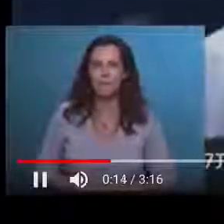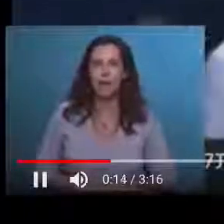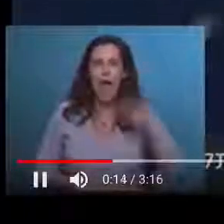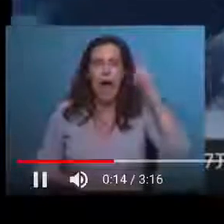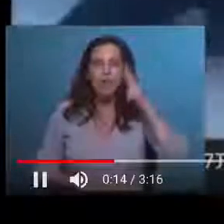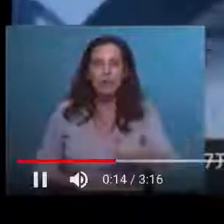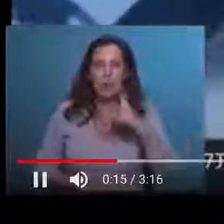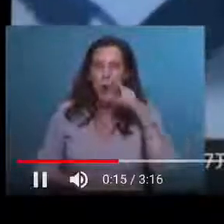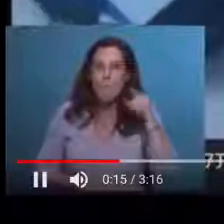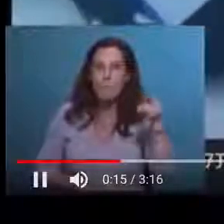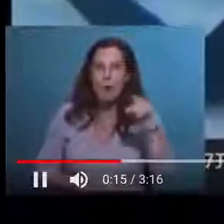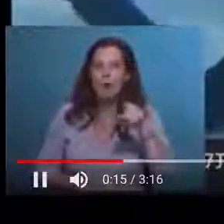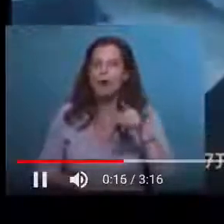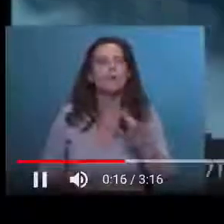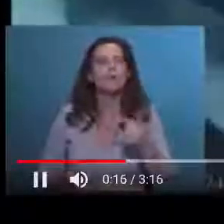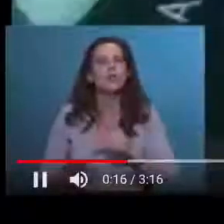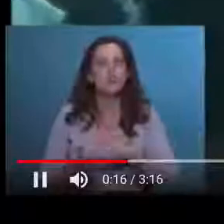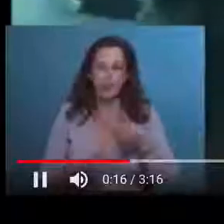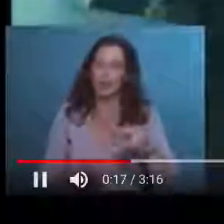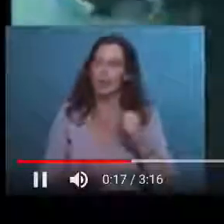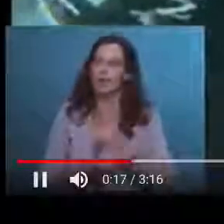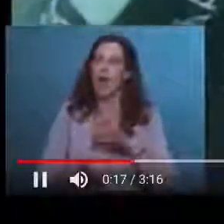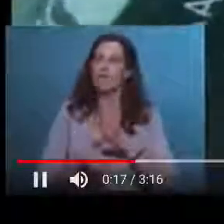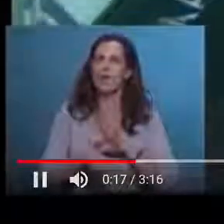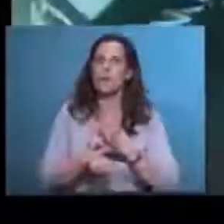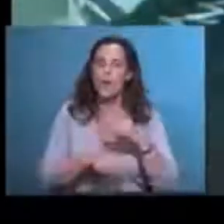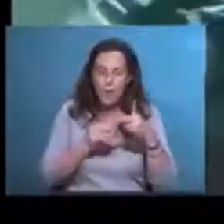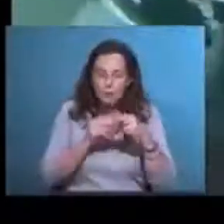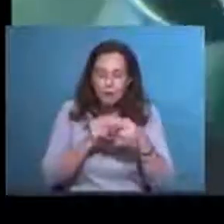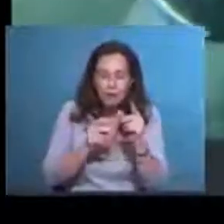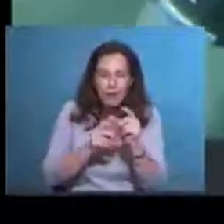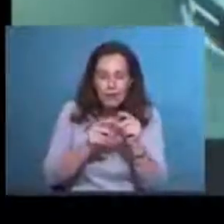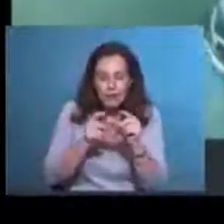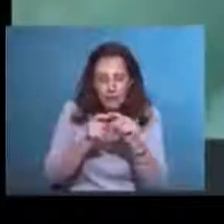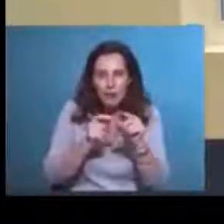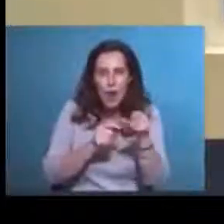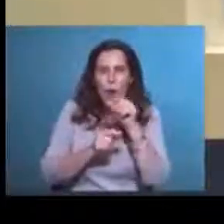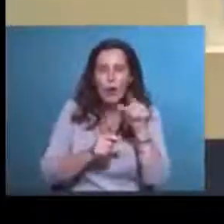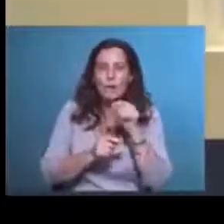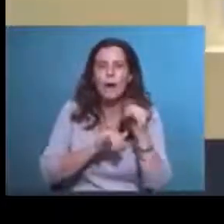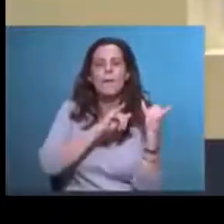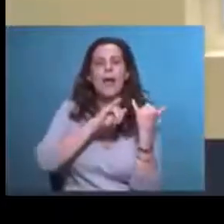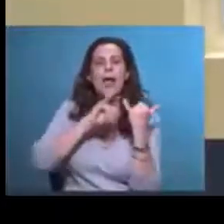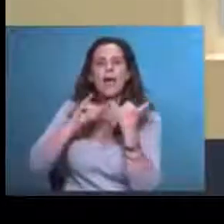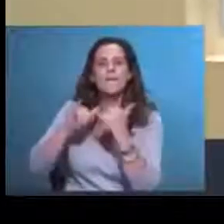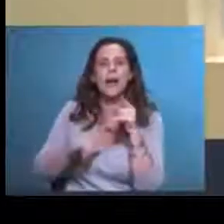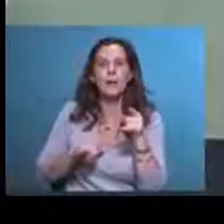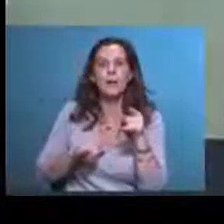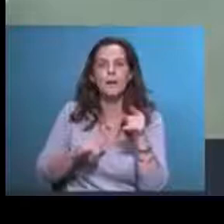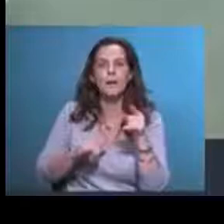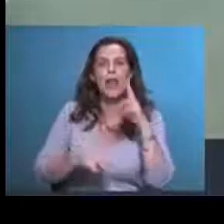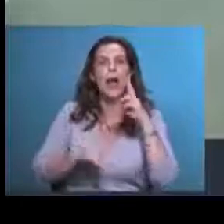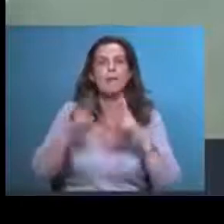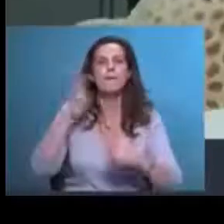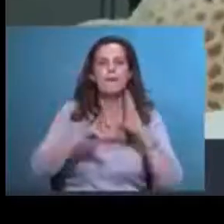כאן נמצאים פה תחת משימה רפואית. הם נוטלים אלמוגים בקישור הרשויות ומביאים אותם לכאן, למפעל הזה